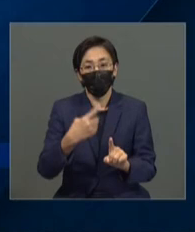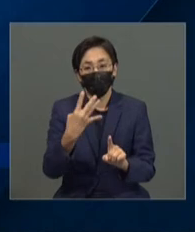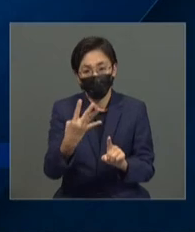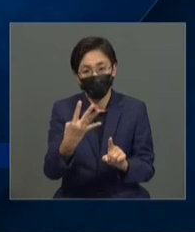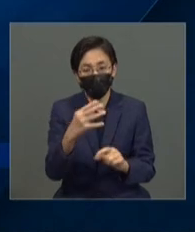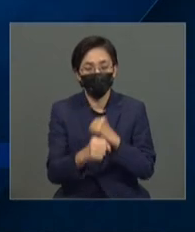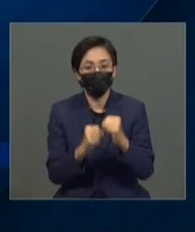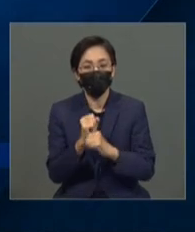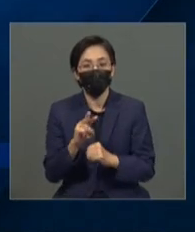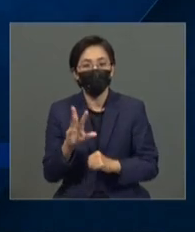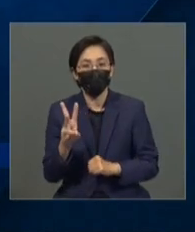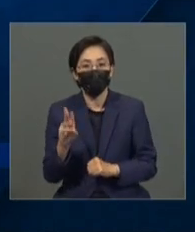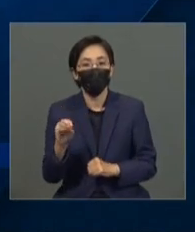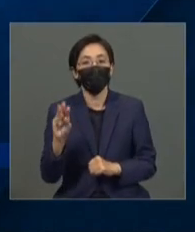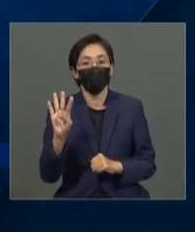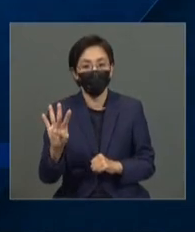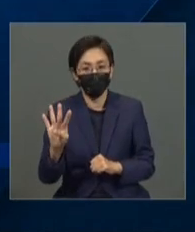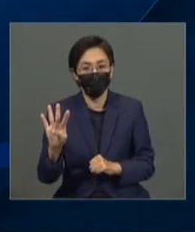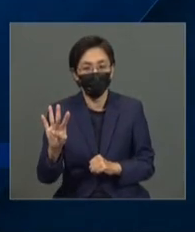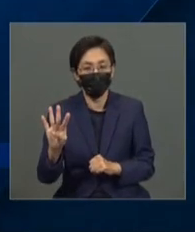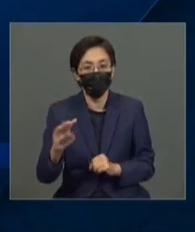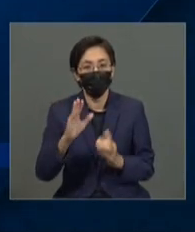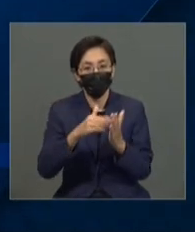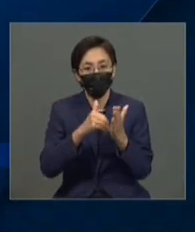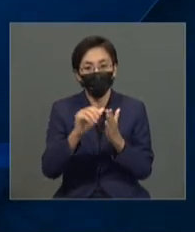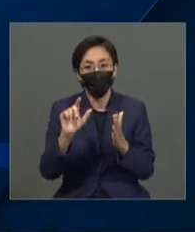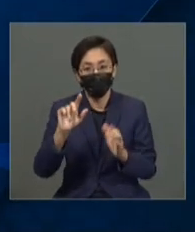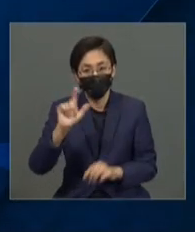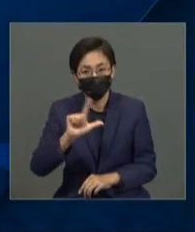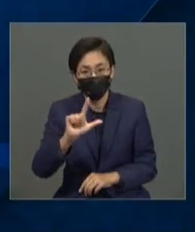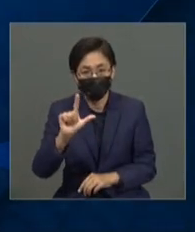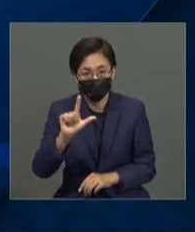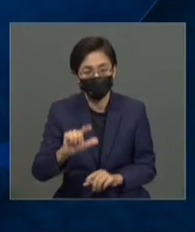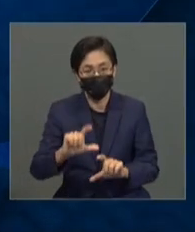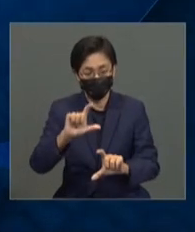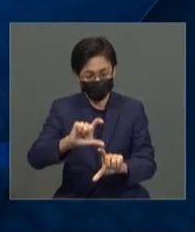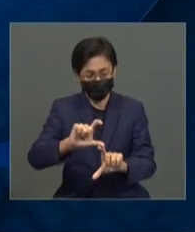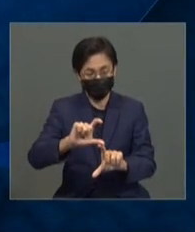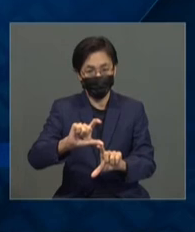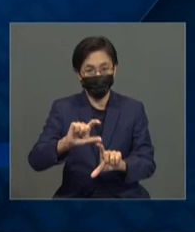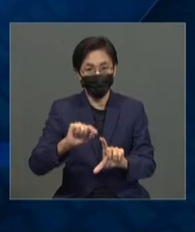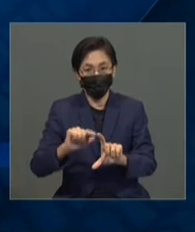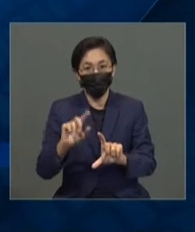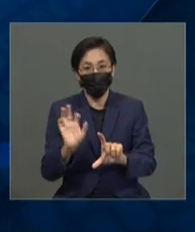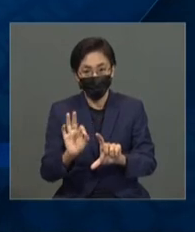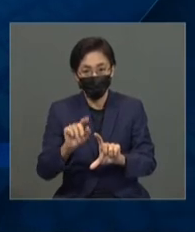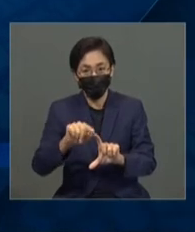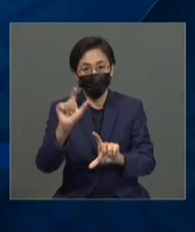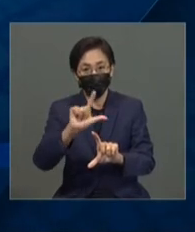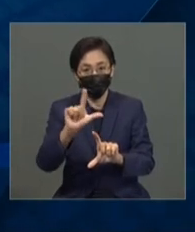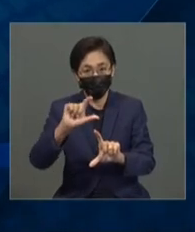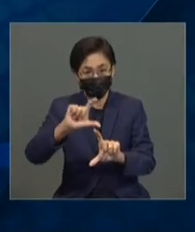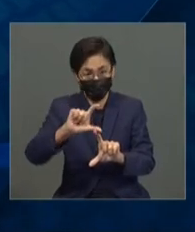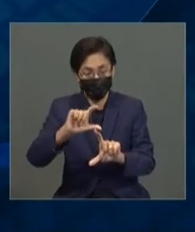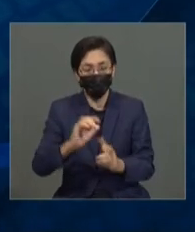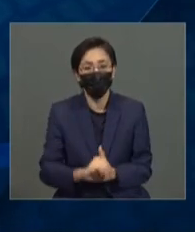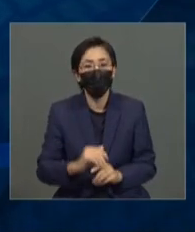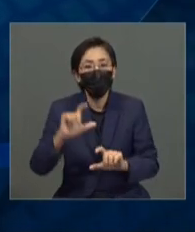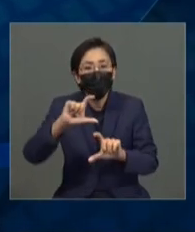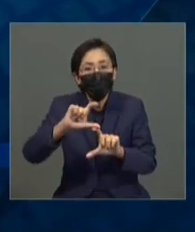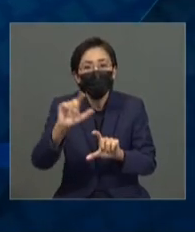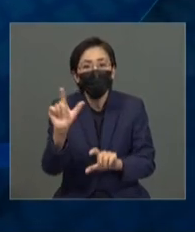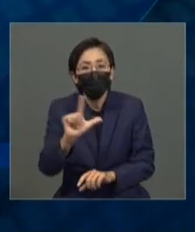น2564ท่านจะเห็นสีเหลืองที่เป็นยอดของแผนภูมิชัดๆเนี่ยนะคะอันนี้เป็น